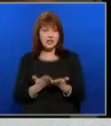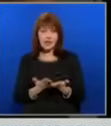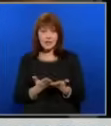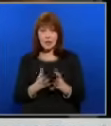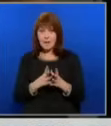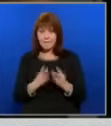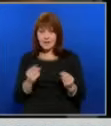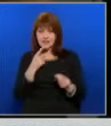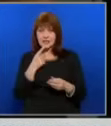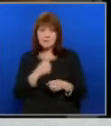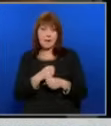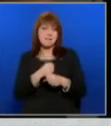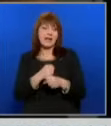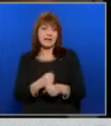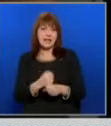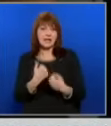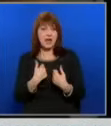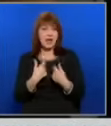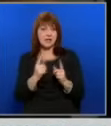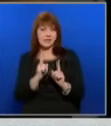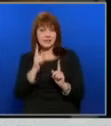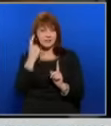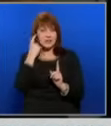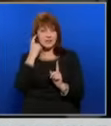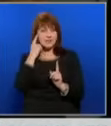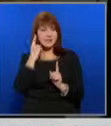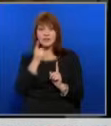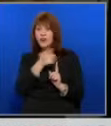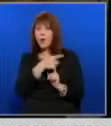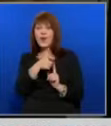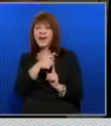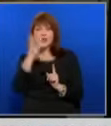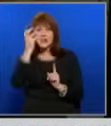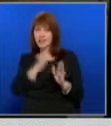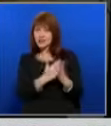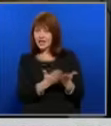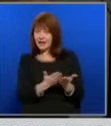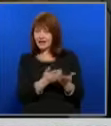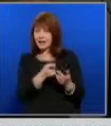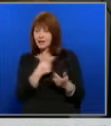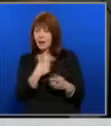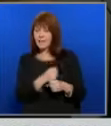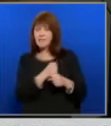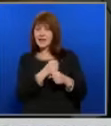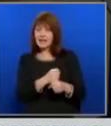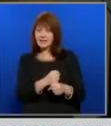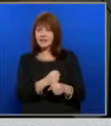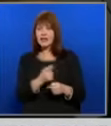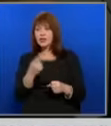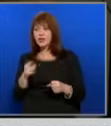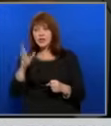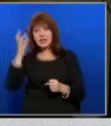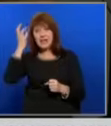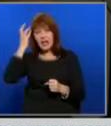съюз, без да има мандат. Така че аз не мисля, че която и да е държава членка, има мандат и от комисията, и от Европейския парламент, и останалите